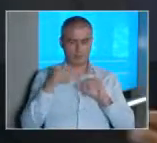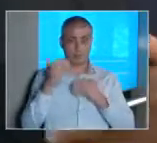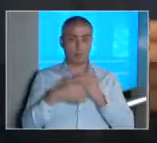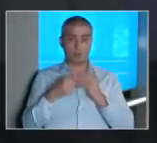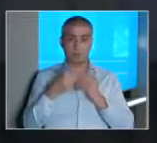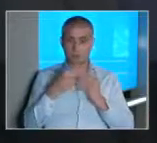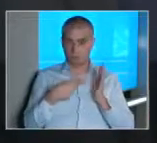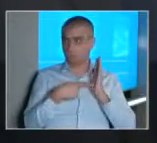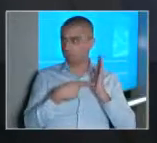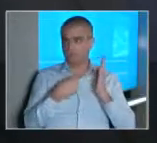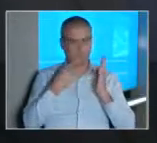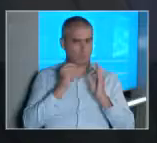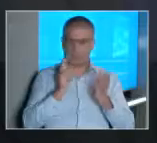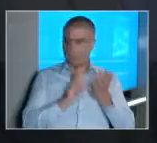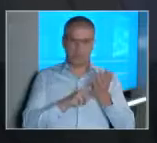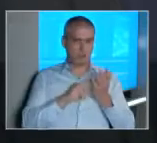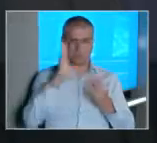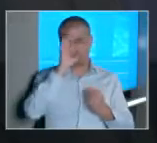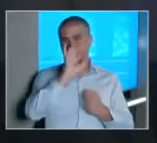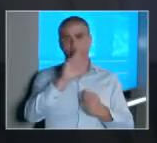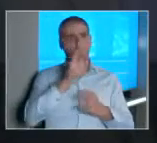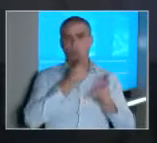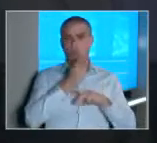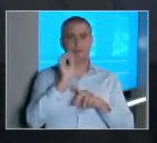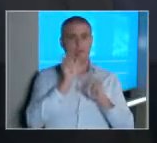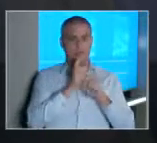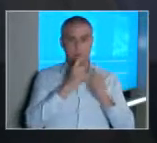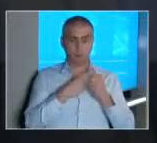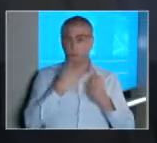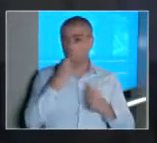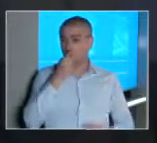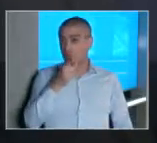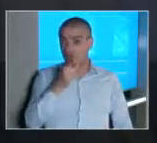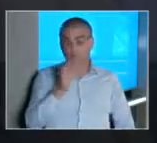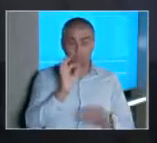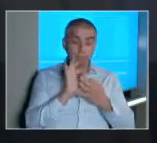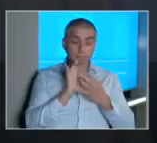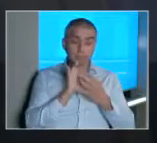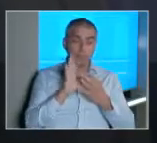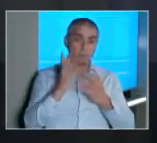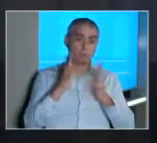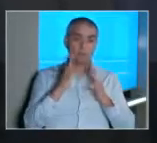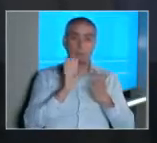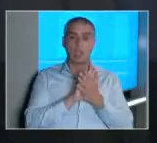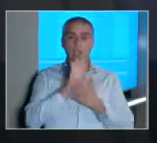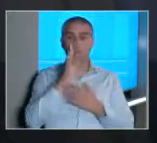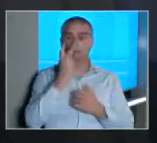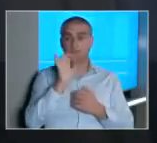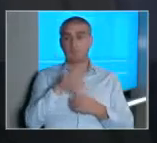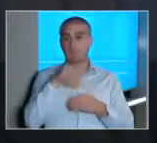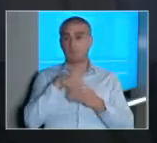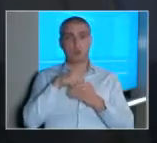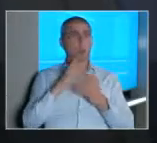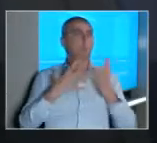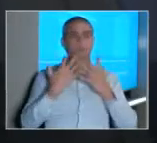שהם מפריחים לחלוטין את כל התזה שלך שהם לא עוברים את אחוז החסימה, ואומרים שאתם בסך הכל משהו כמו 15-20 אלף קולות,